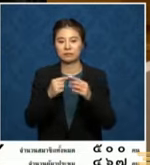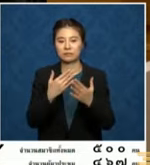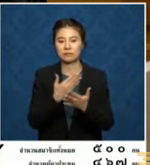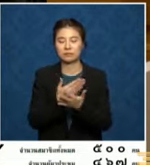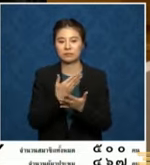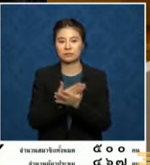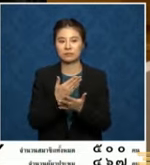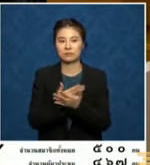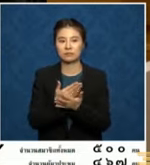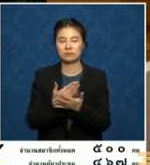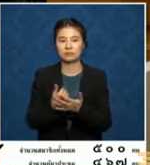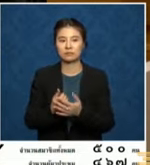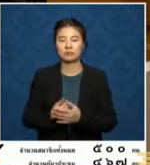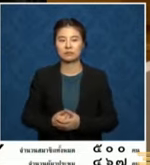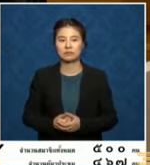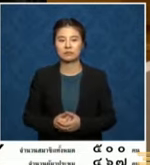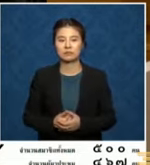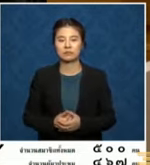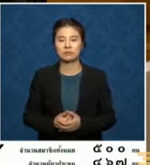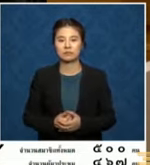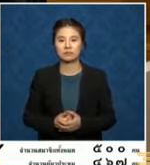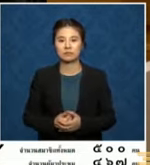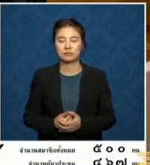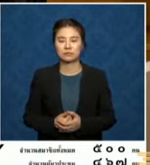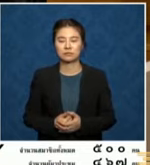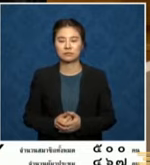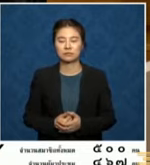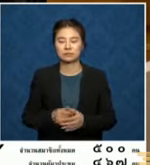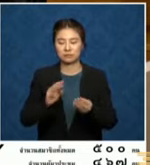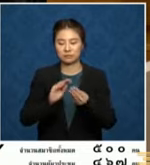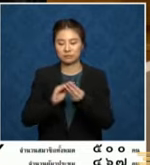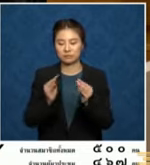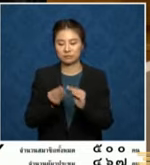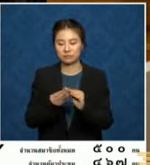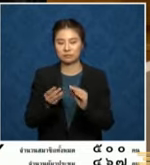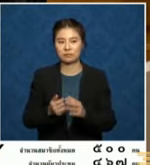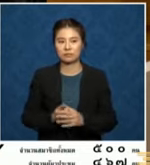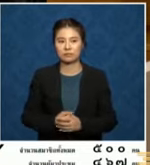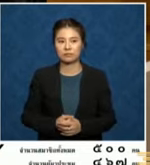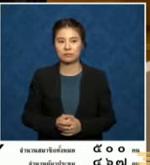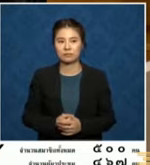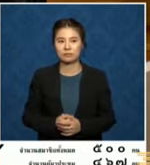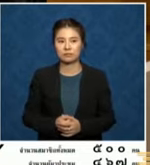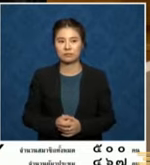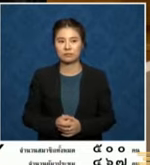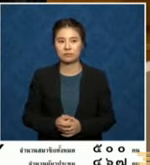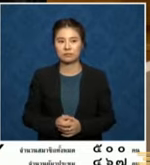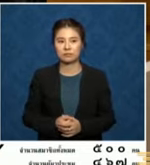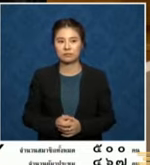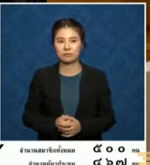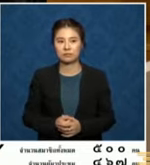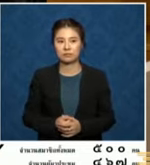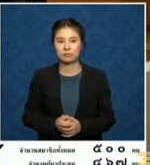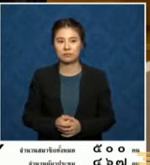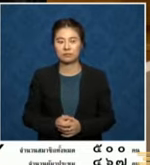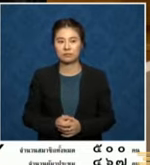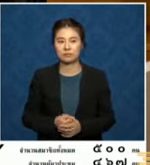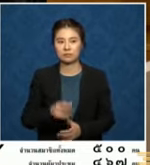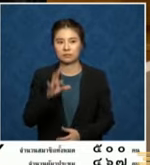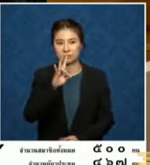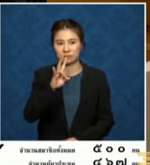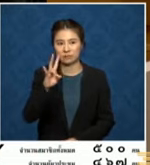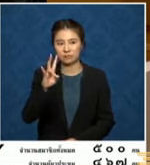าพนะฮะตัวเลขก็หน่วย700กว่าล้